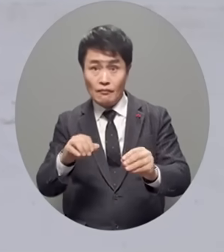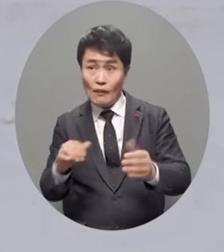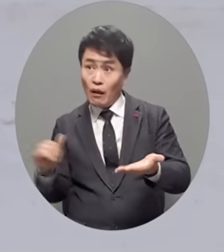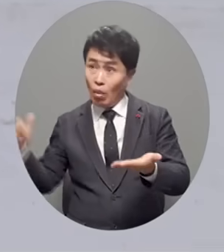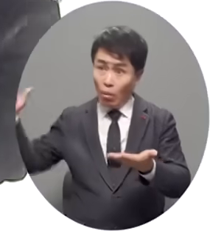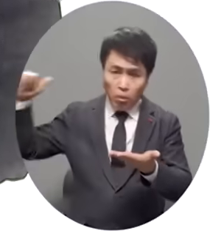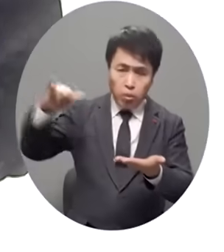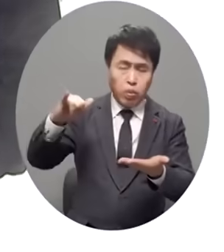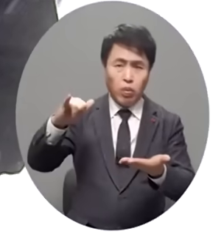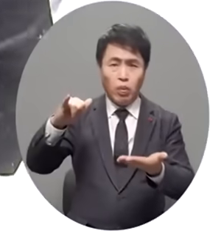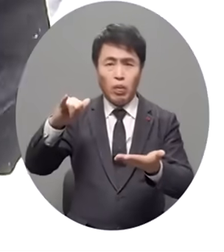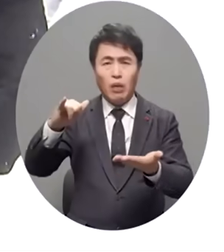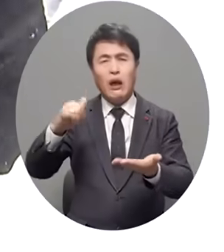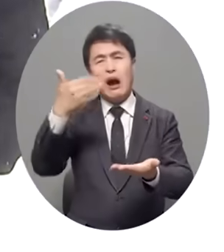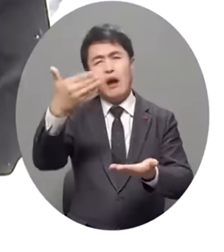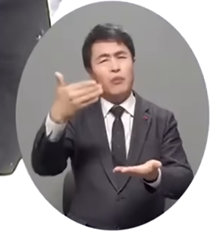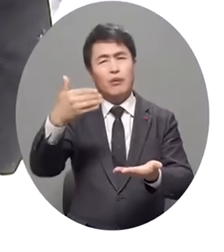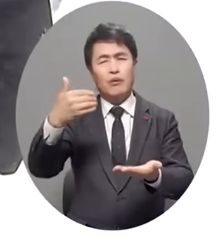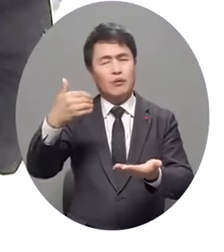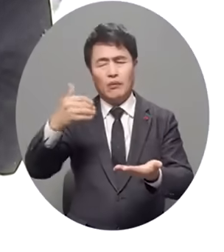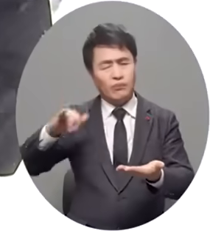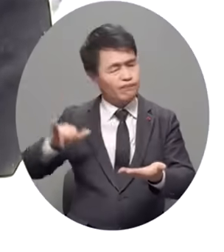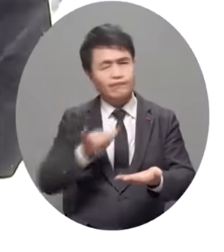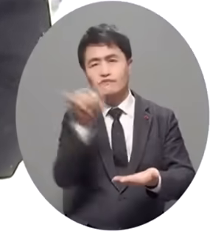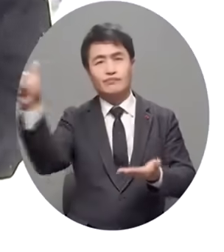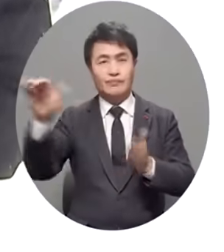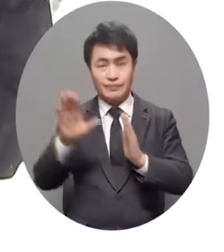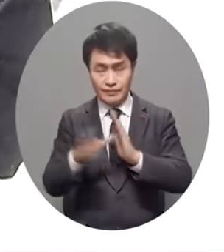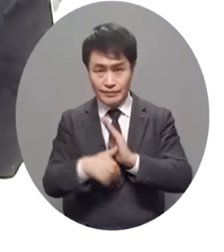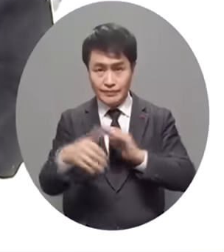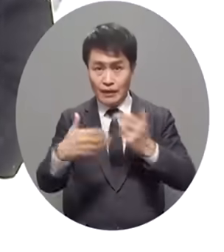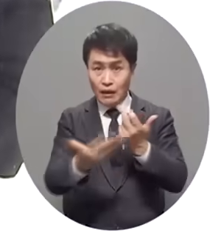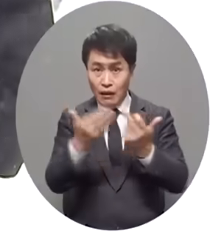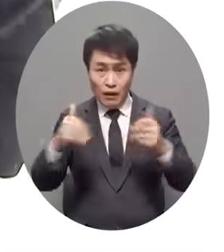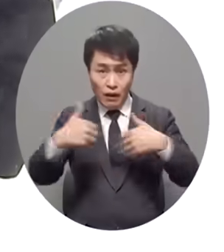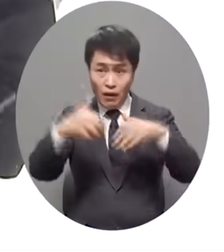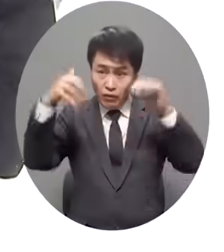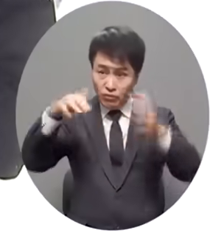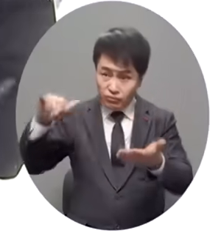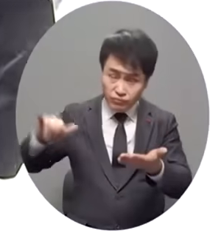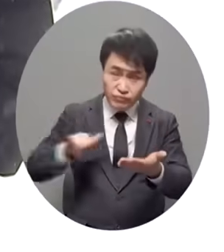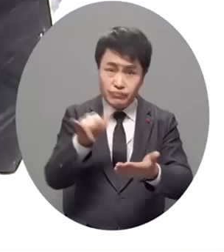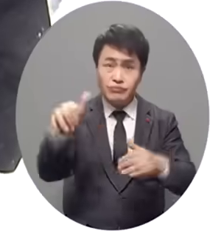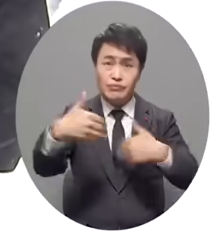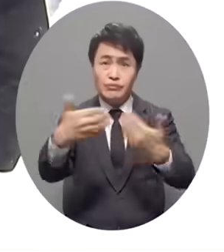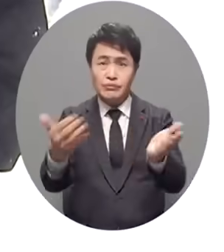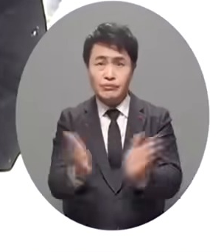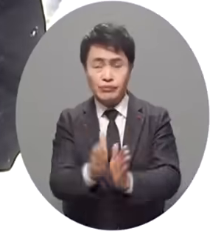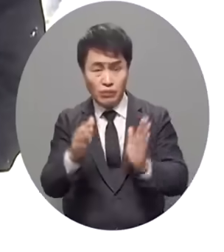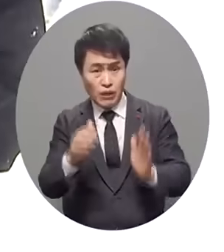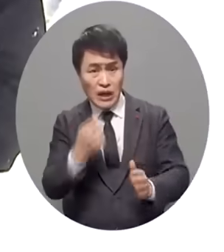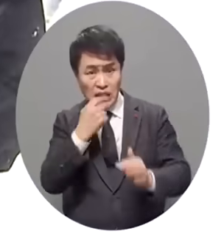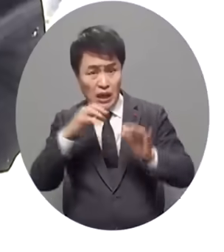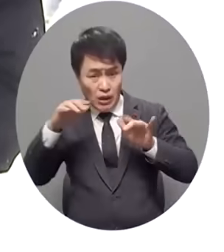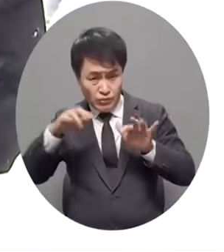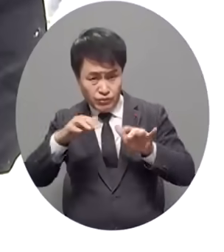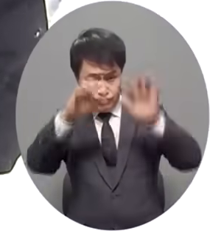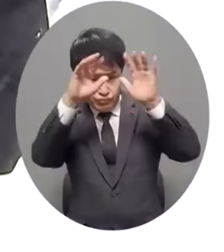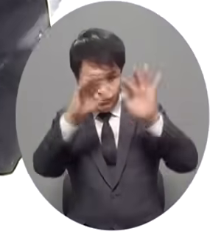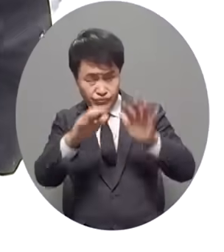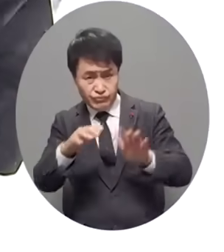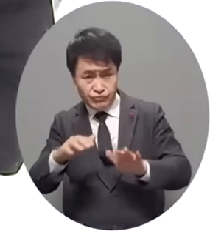돌아갔습니다. 폭설로 제주공항으로 가는 항공기가 무더기로 결항됐고 활주로에도 눈이 쌓이며 제설